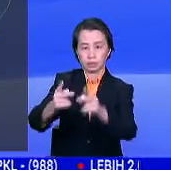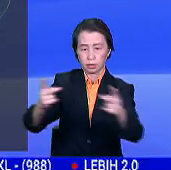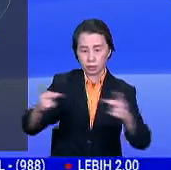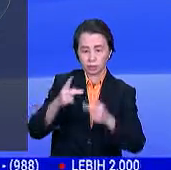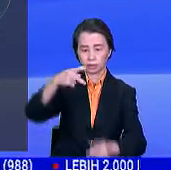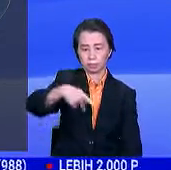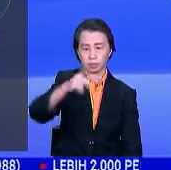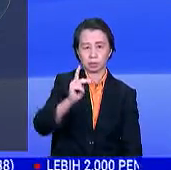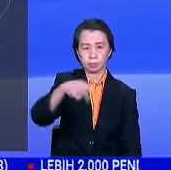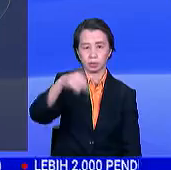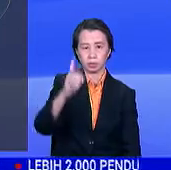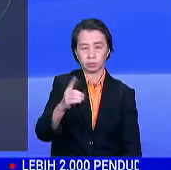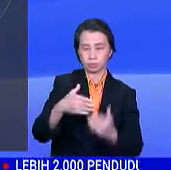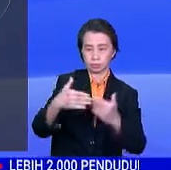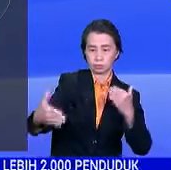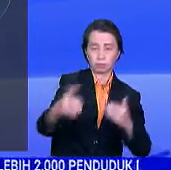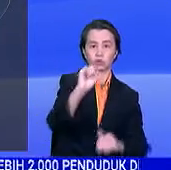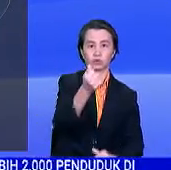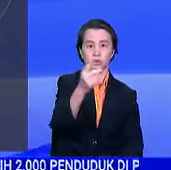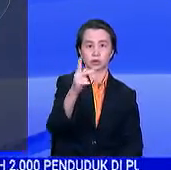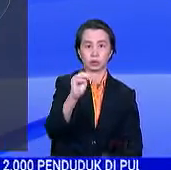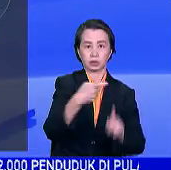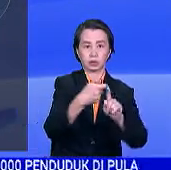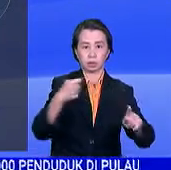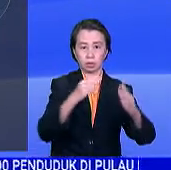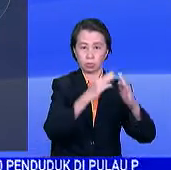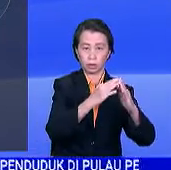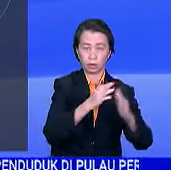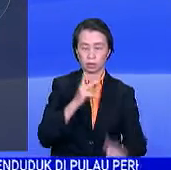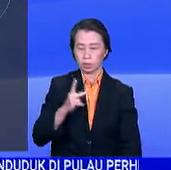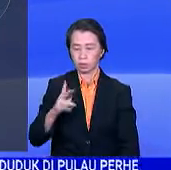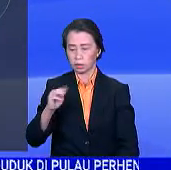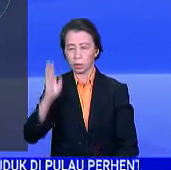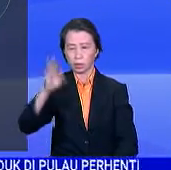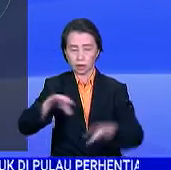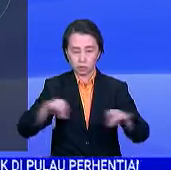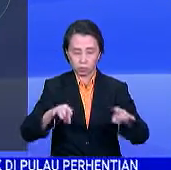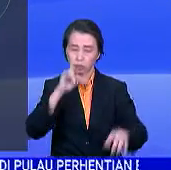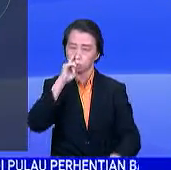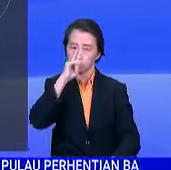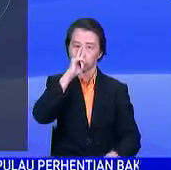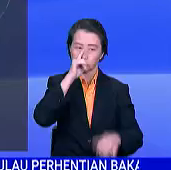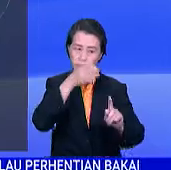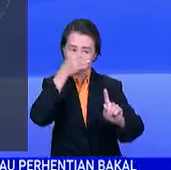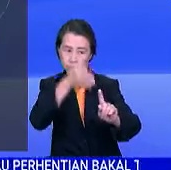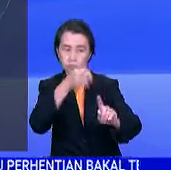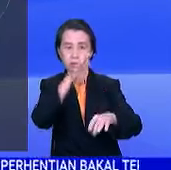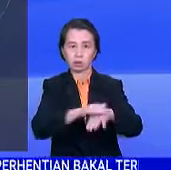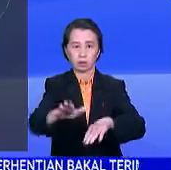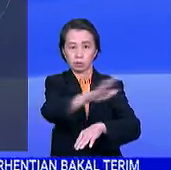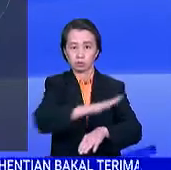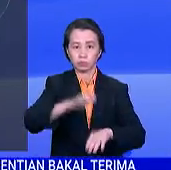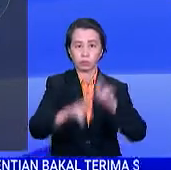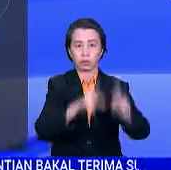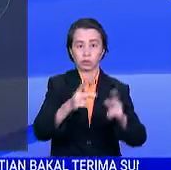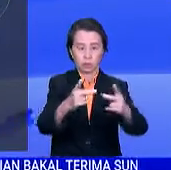PKPD dalam radius 10 km dari kediaman. Kementerian Kesihatan akan melaksanakan ujian saringan secara bersasar ke atas semua penduduk